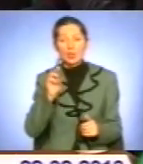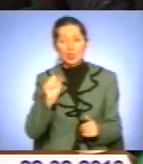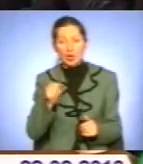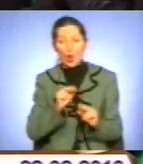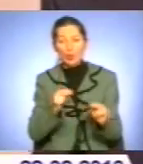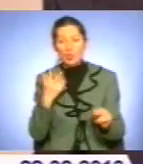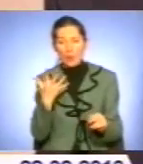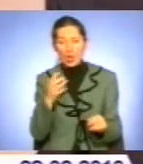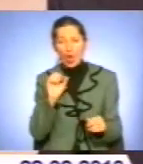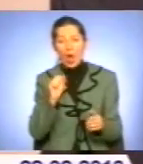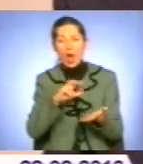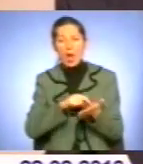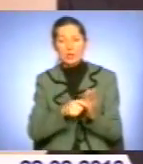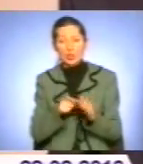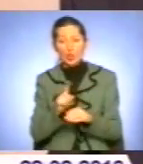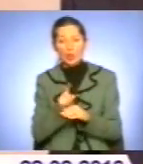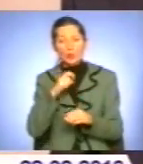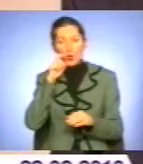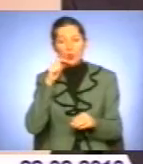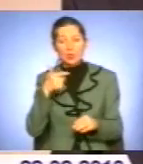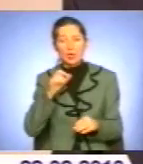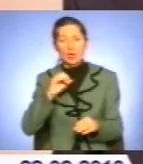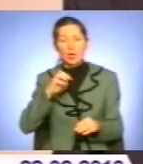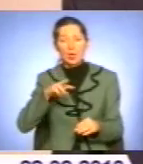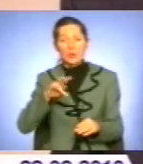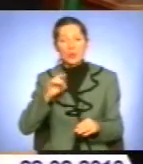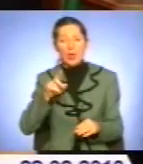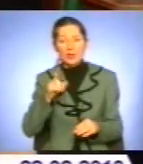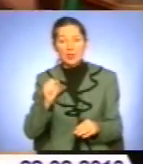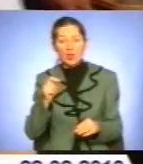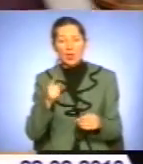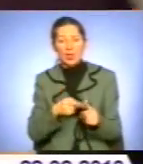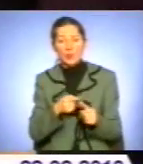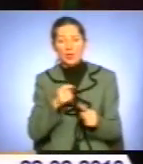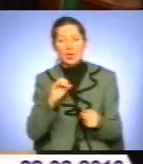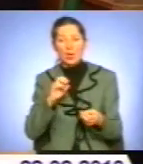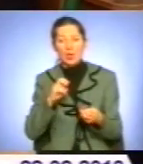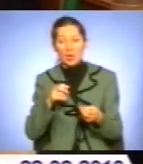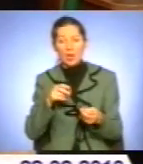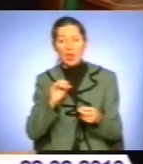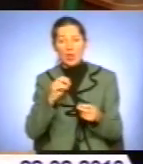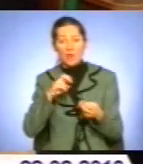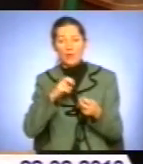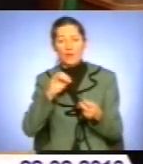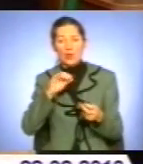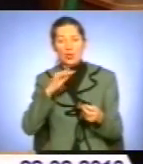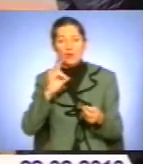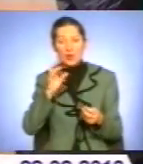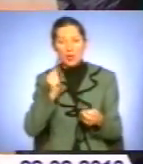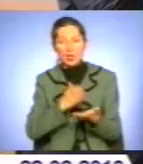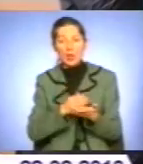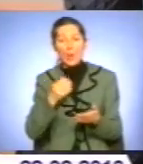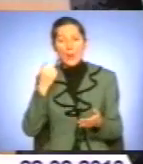5-го А-класу Тернопільської української гімназії імені Івана Франка. Став переможцем з біології, математики,